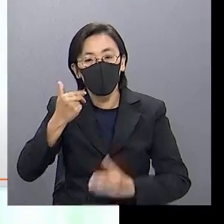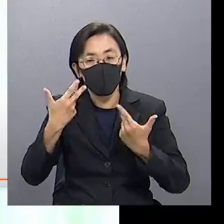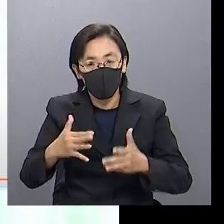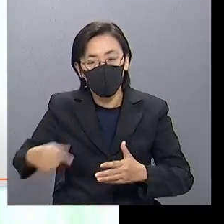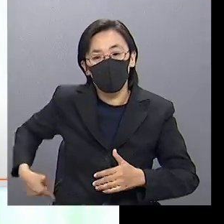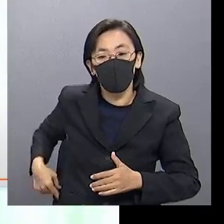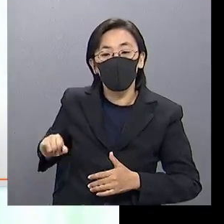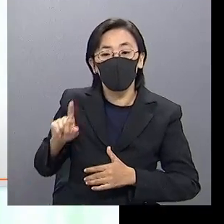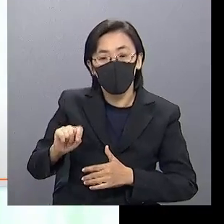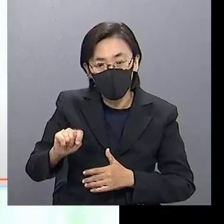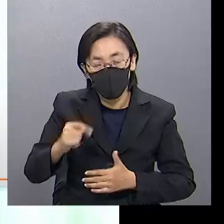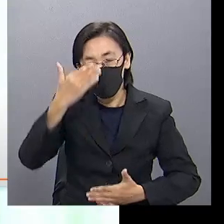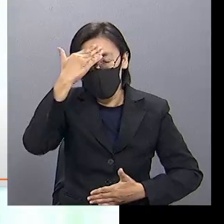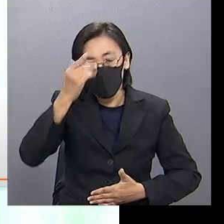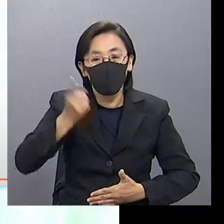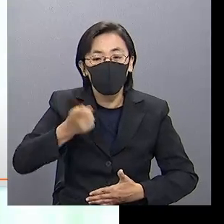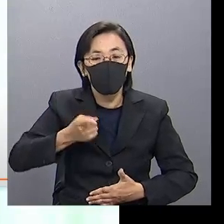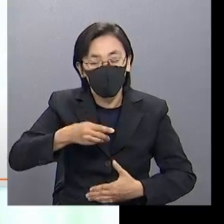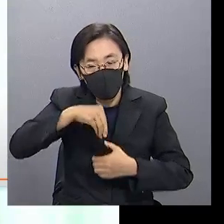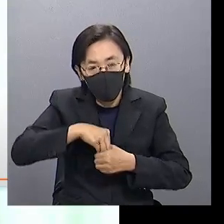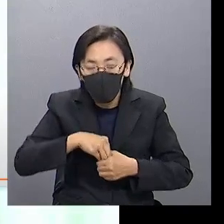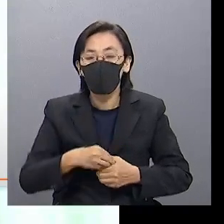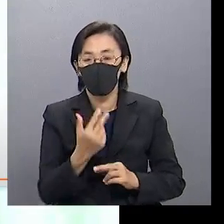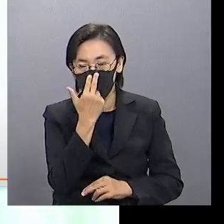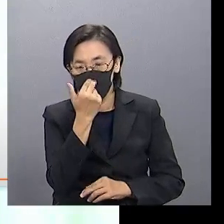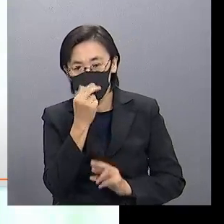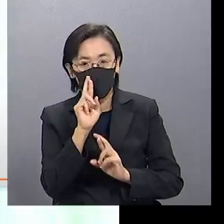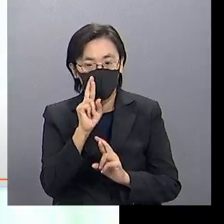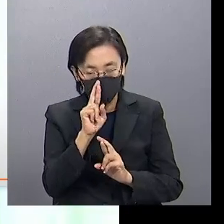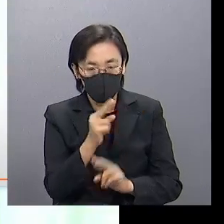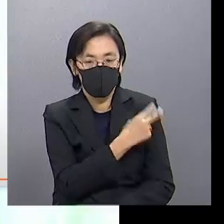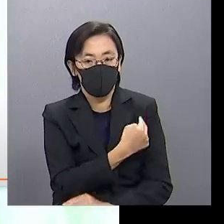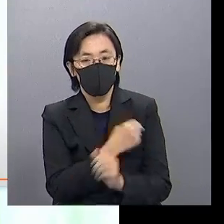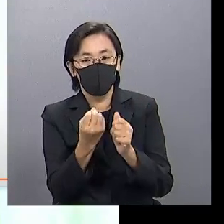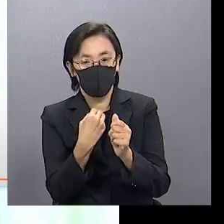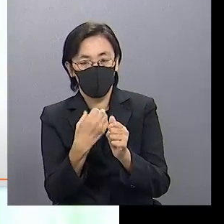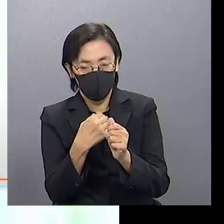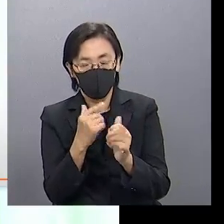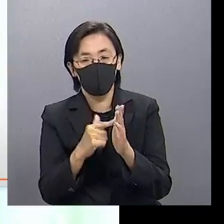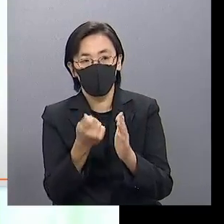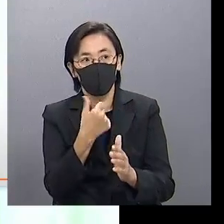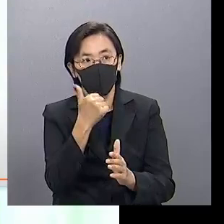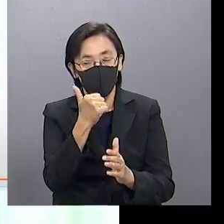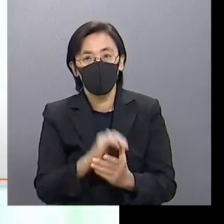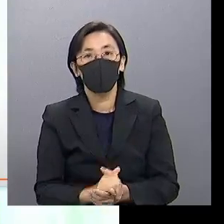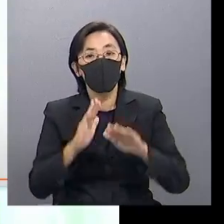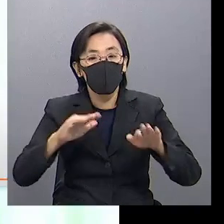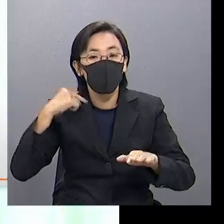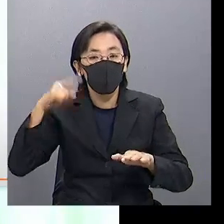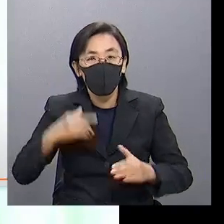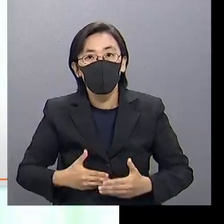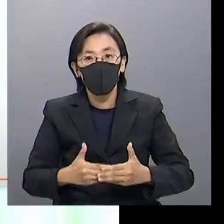ที่มีควรุแรงก็ต้องใช้เปใจจแนะนำของแพทนอกจากนั้นนะคะเด็สตรีมี yoga แล